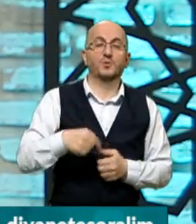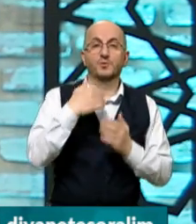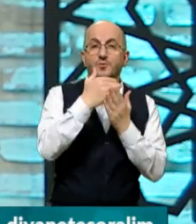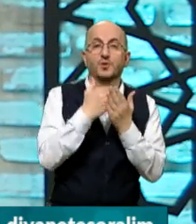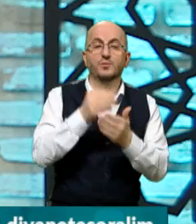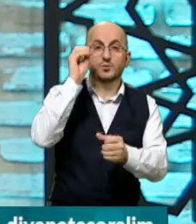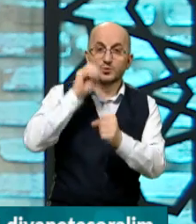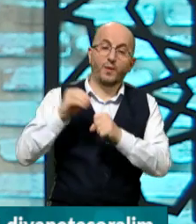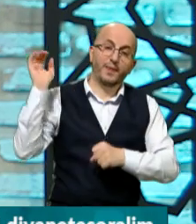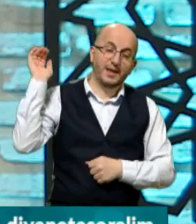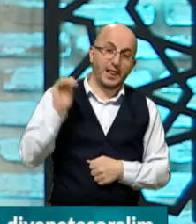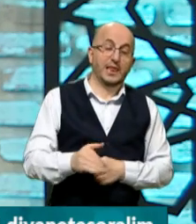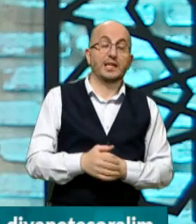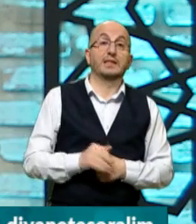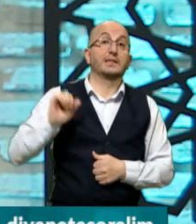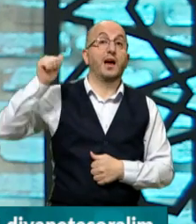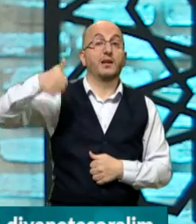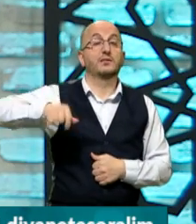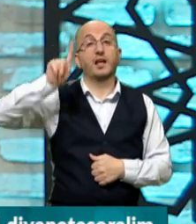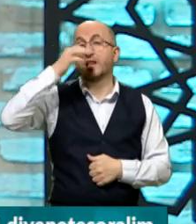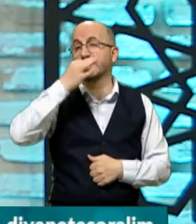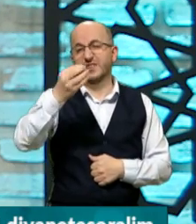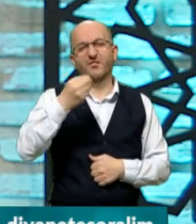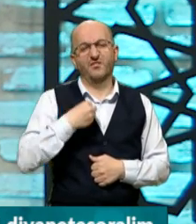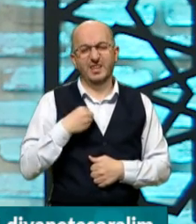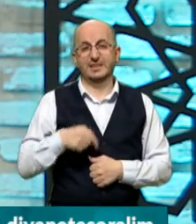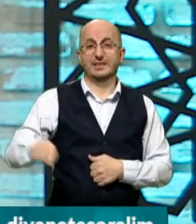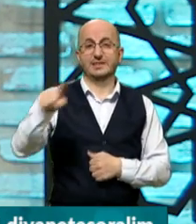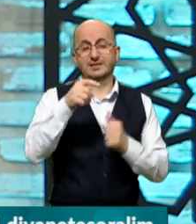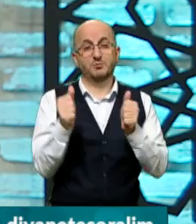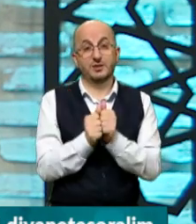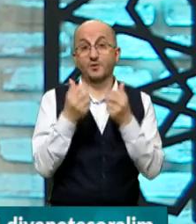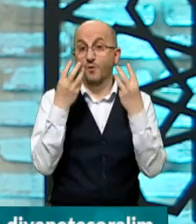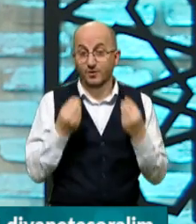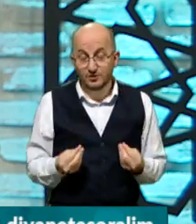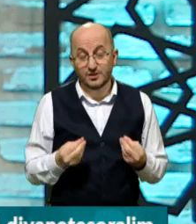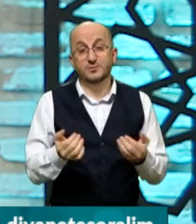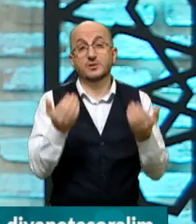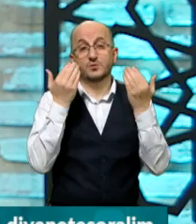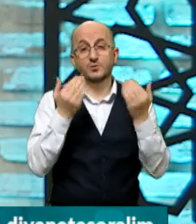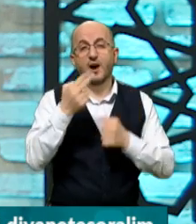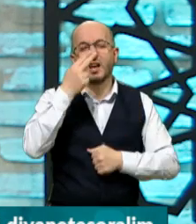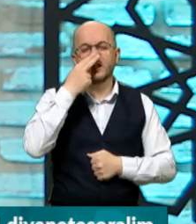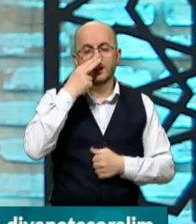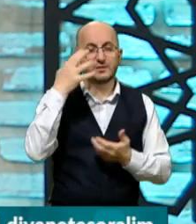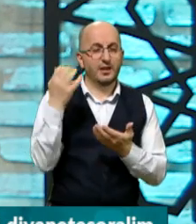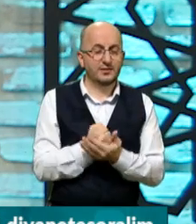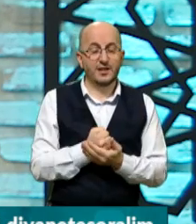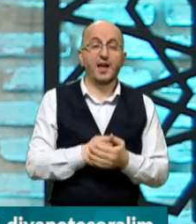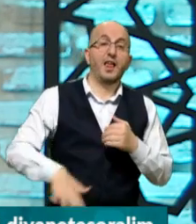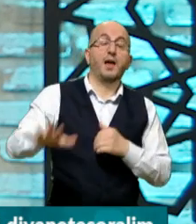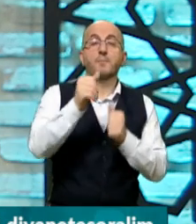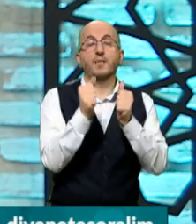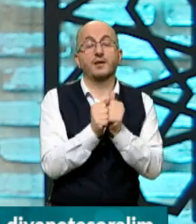programımızın sonuna geldik. Yarın Allah nasip ederse yine sizinle birlikte olacağız. Bir dua alışkanlığı kazandık. Gelin hep